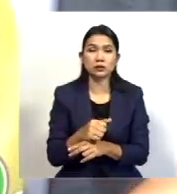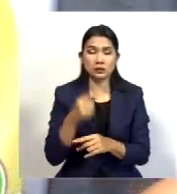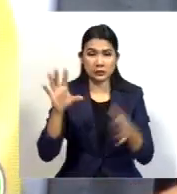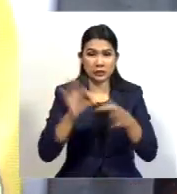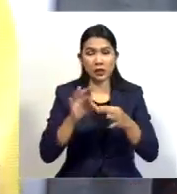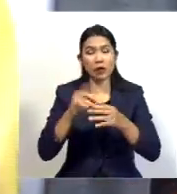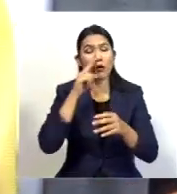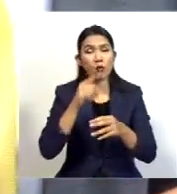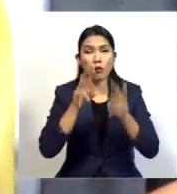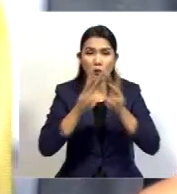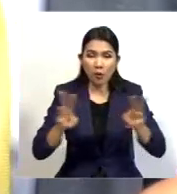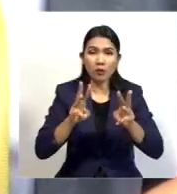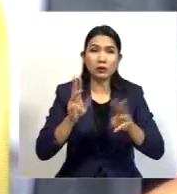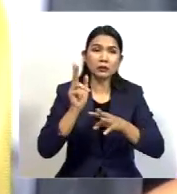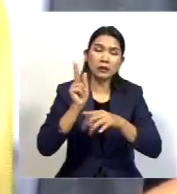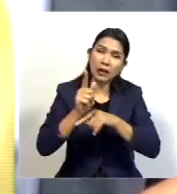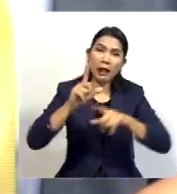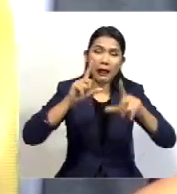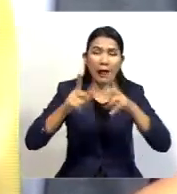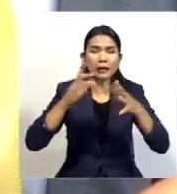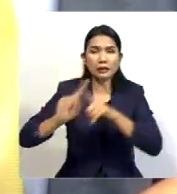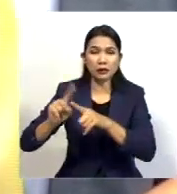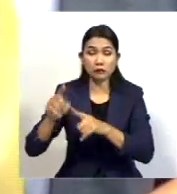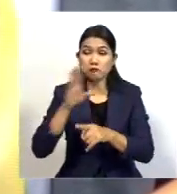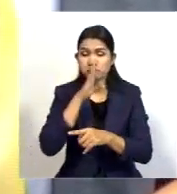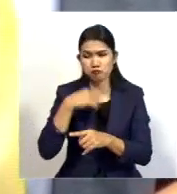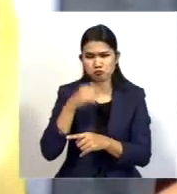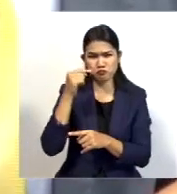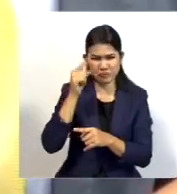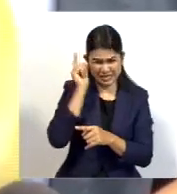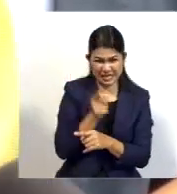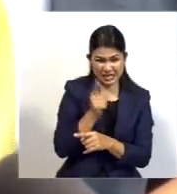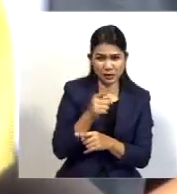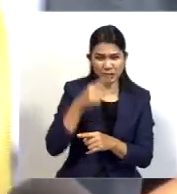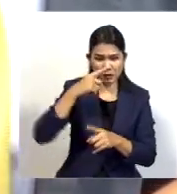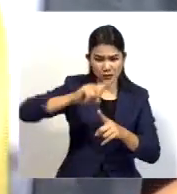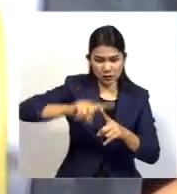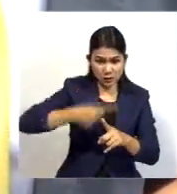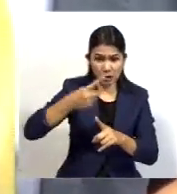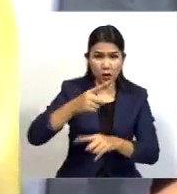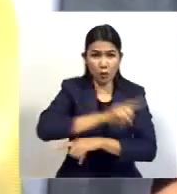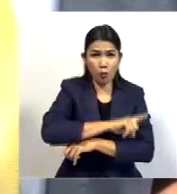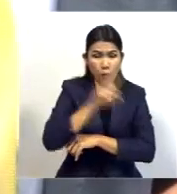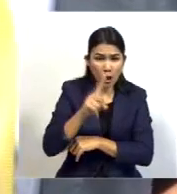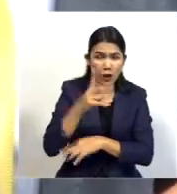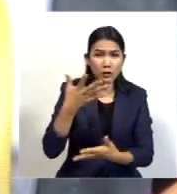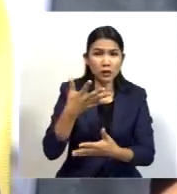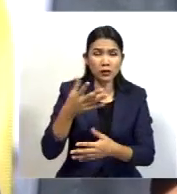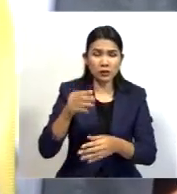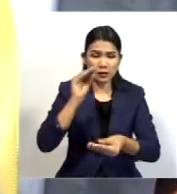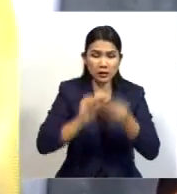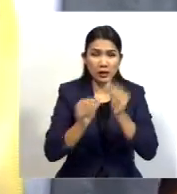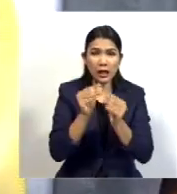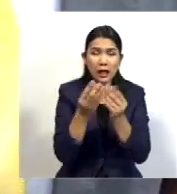ลน์ต่างๆเนี่ยนะครับถ้าไม่จำเป็นเนี่ยพยายามอย่าให้พวกวันเดือนปีเกิดเลข13